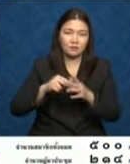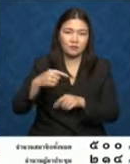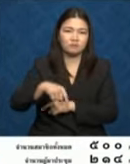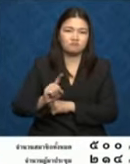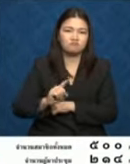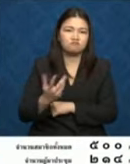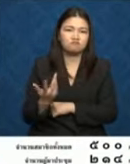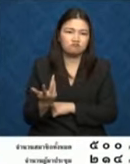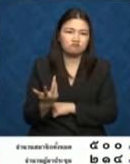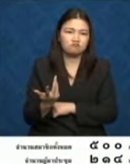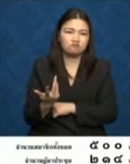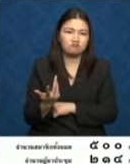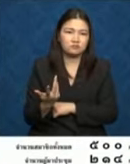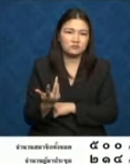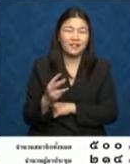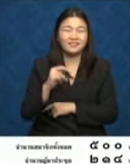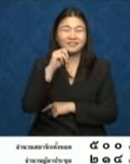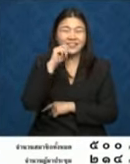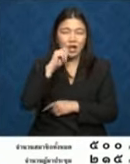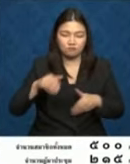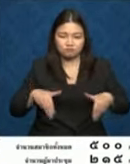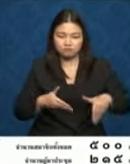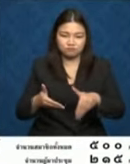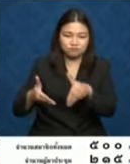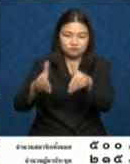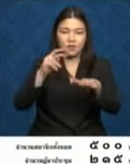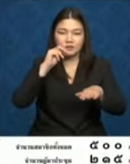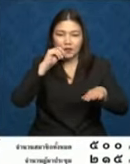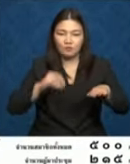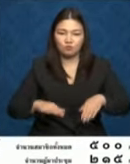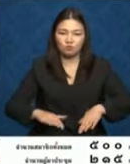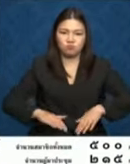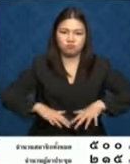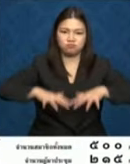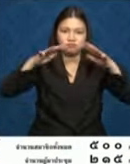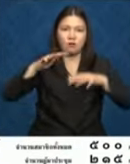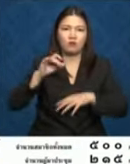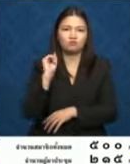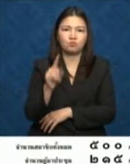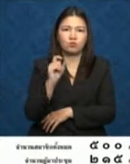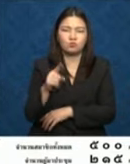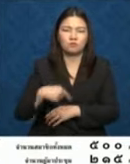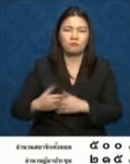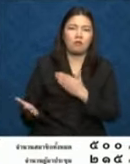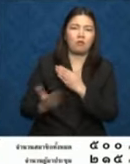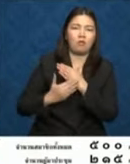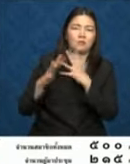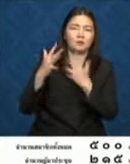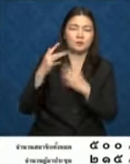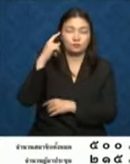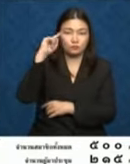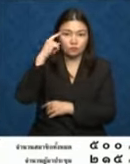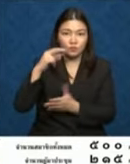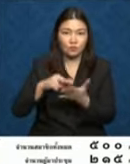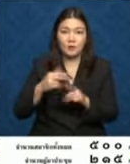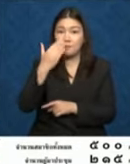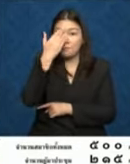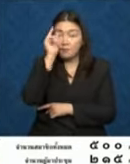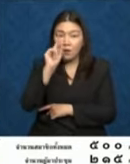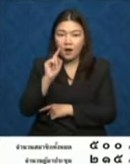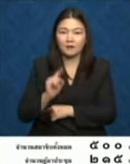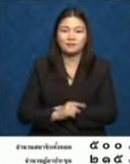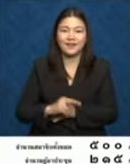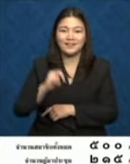ของที่น้ำไหลหลากนะท่วมมาโดยที่เราไม่ทราบไม่มีสัญญาณเตือนนะคะต้นเหตุเนื่องจากว่าต้นน้ำอยู่